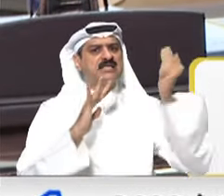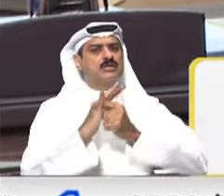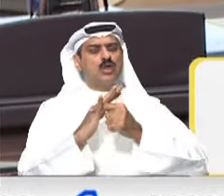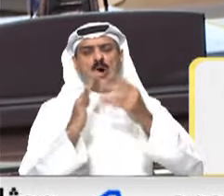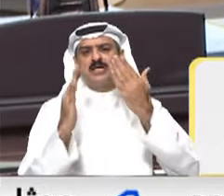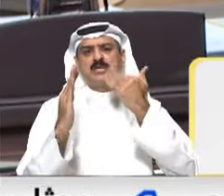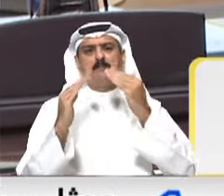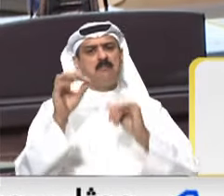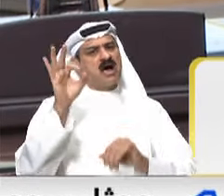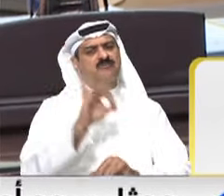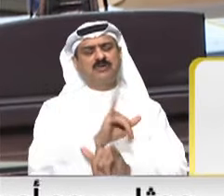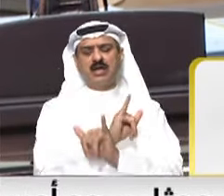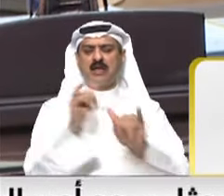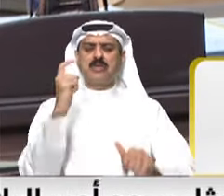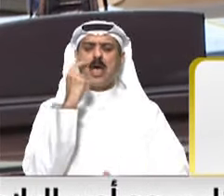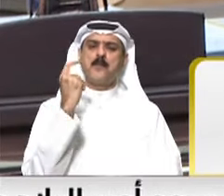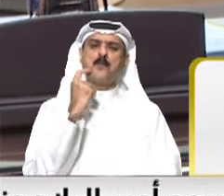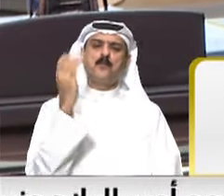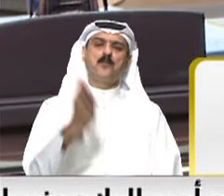السكن الخاص وفقا لمرسوم